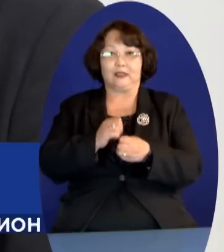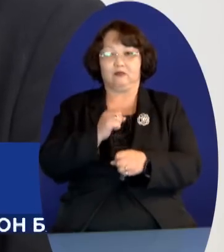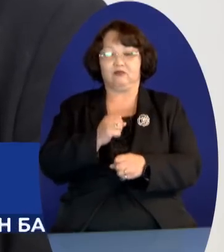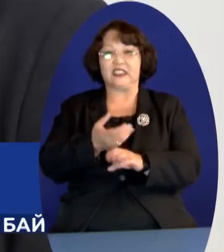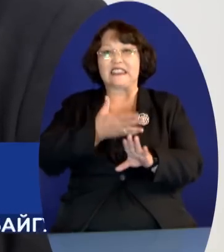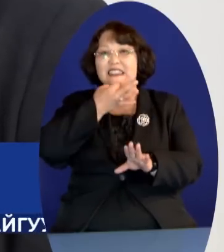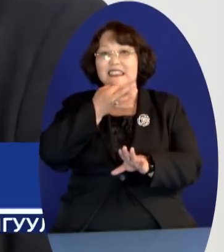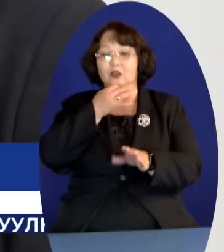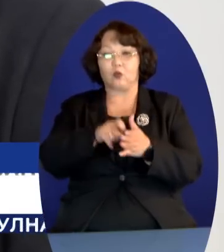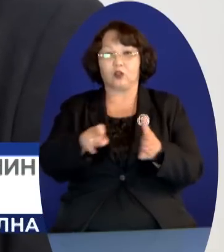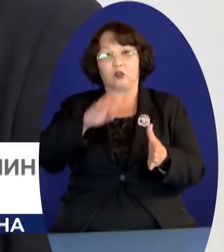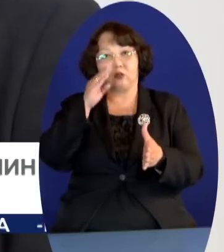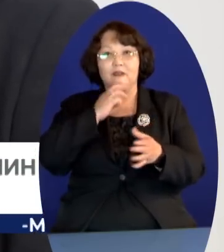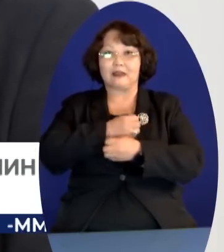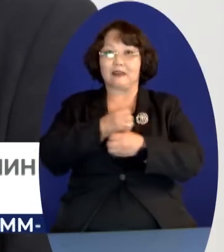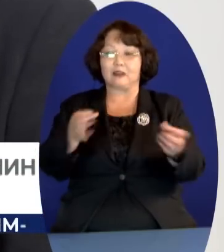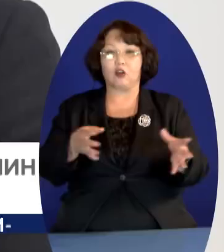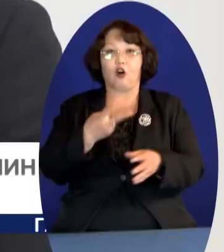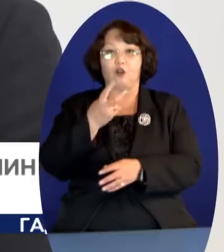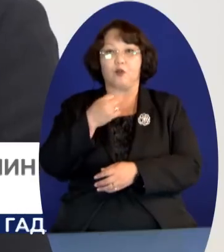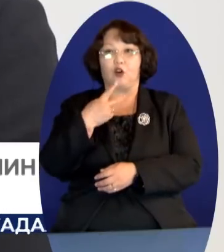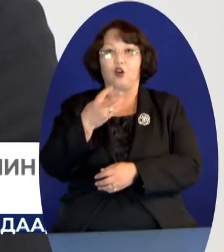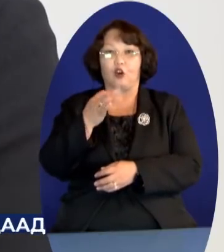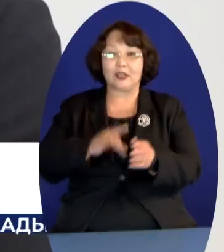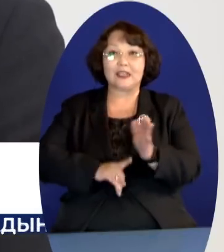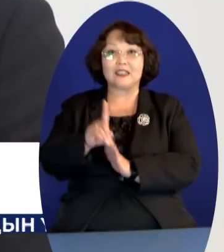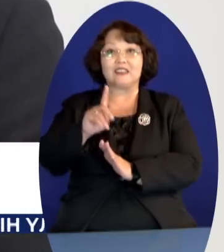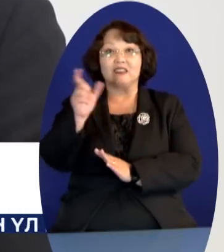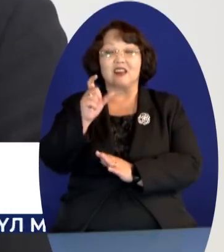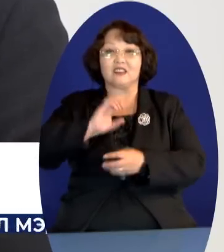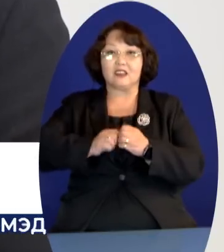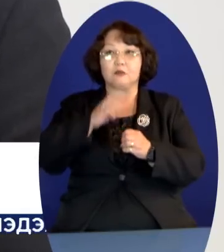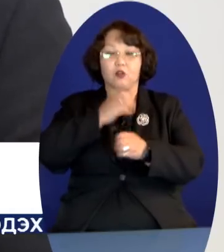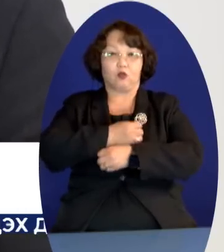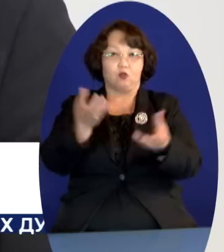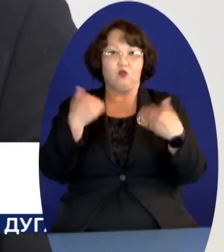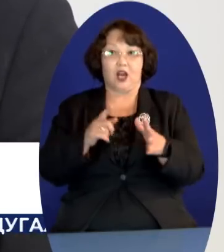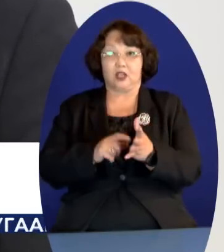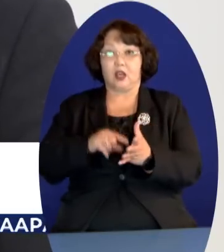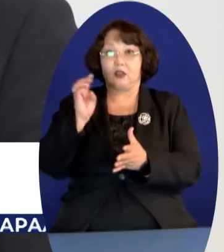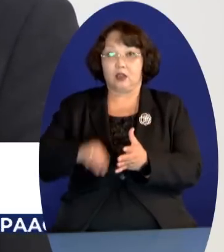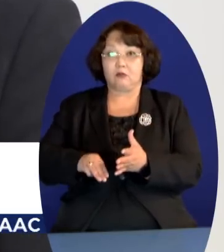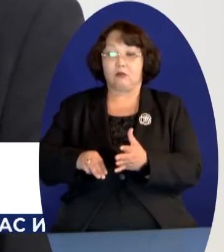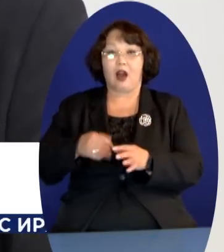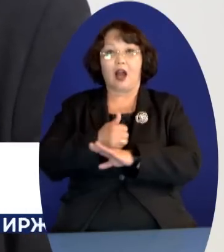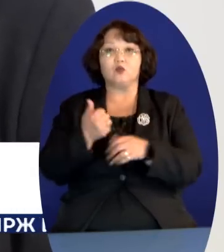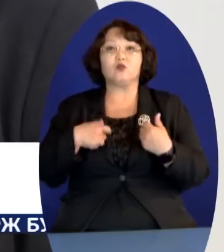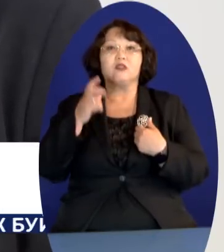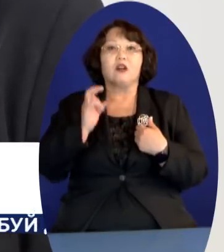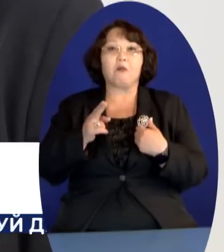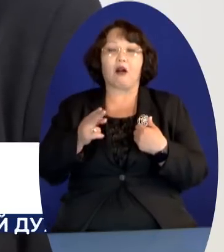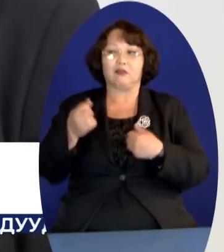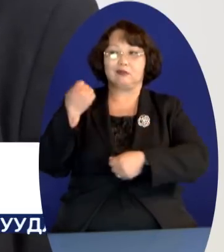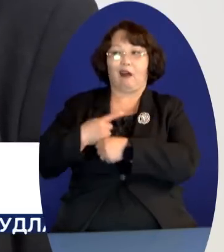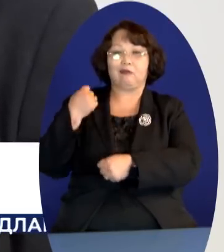нар бас оны ихнээс бол зарлаж эхэлсэн байгаа. Хэрэгцээ шаардлага бол байдгүй байдаг. Төр оператор компаниудаас бол жилийн